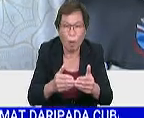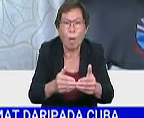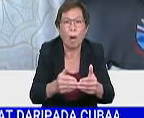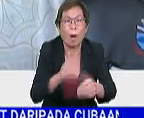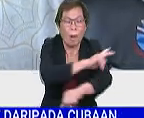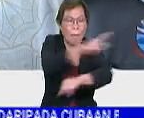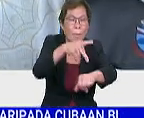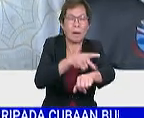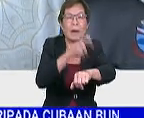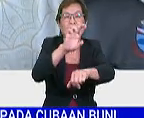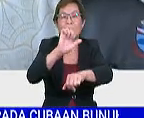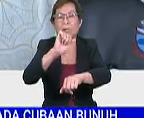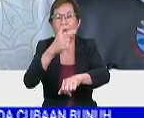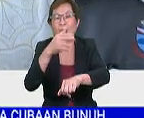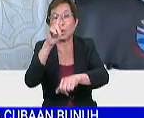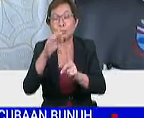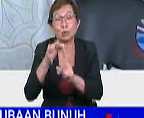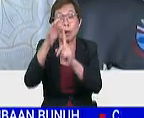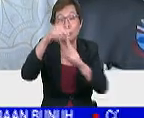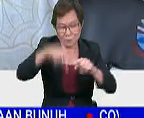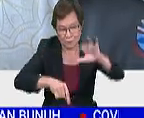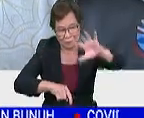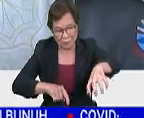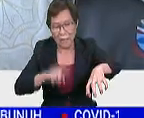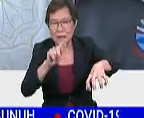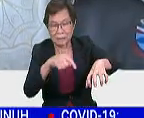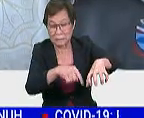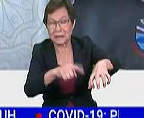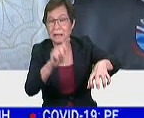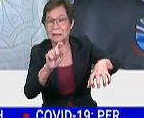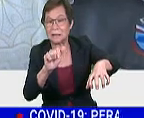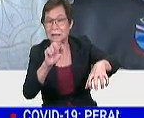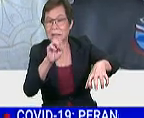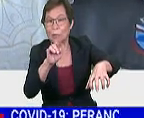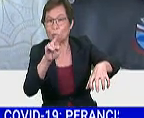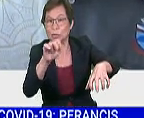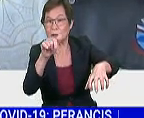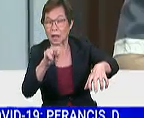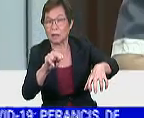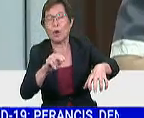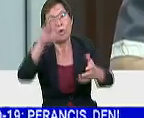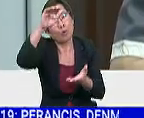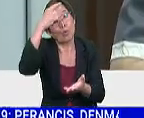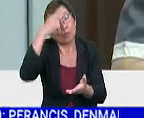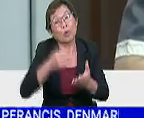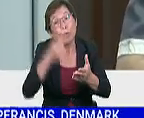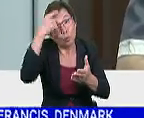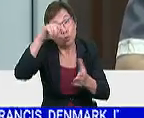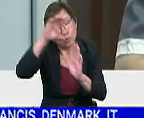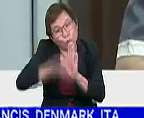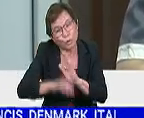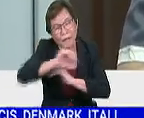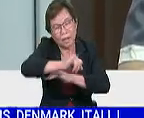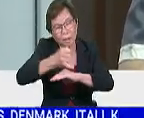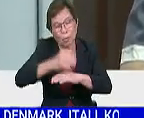ragut ini terutamanya di tambunan supaya mengurangkan pengimportan daging Beliau